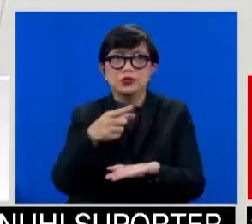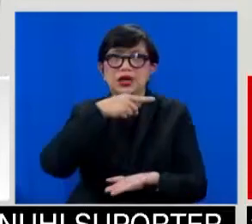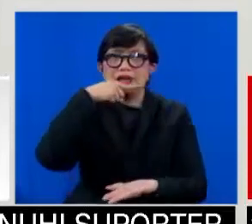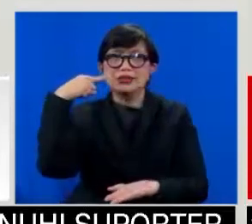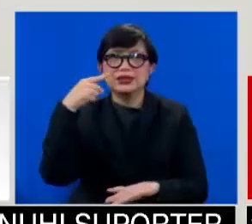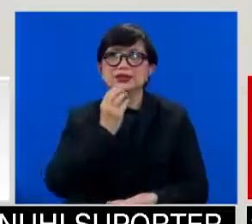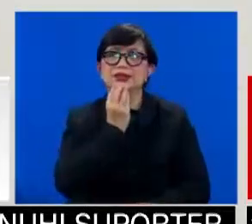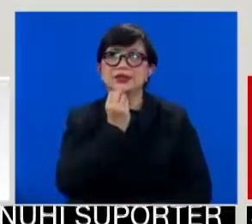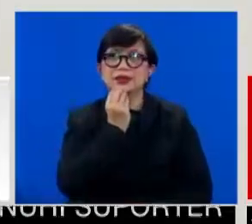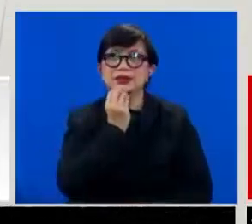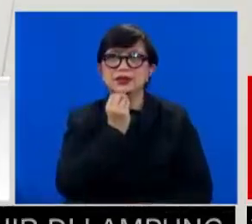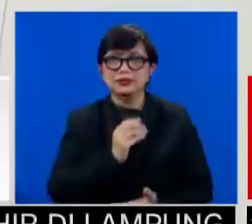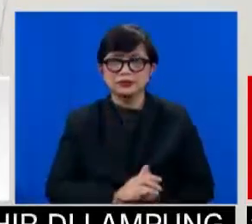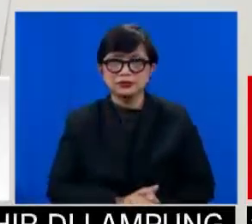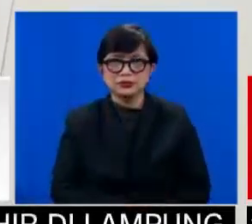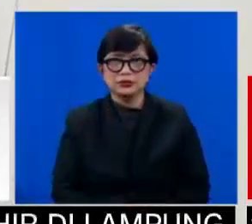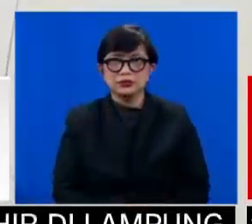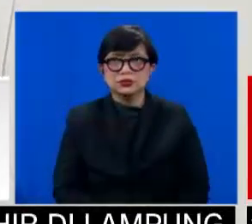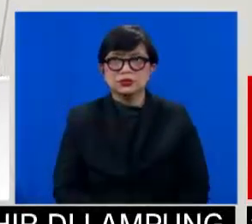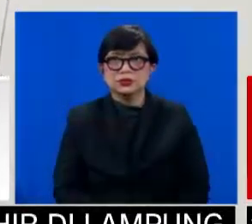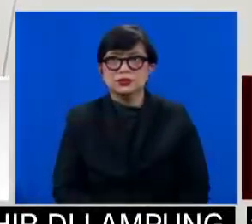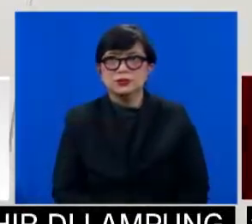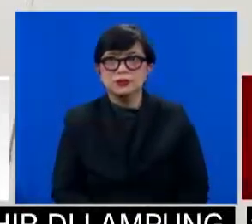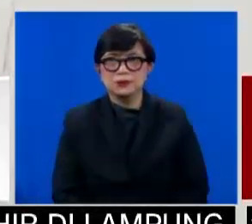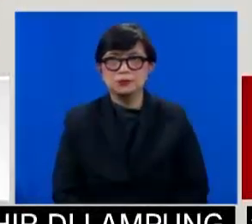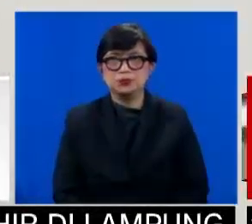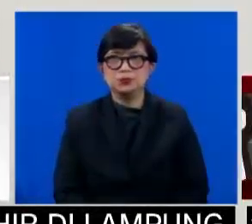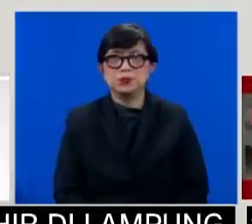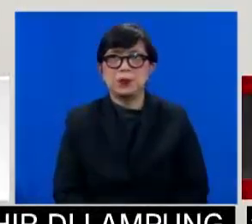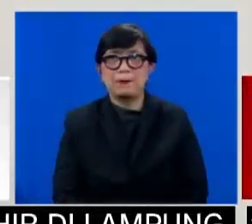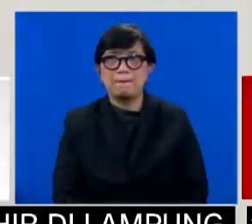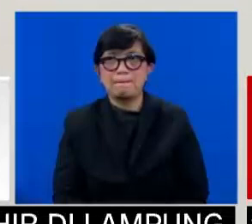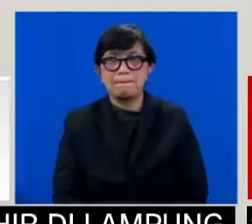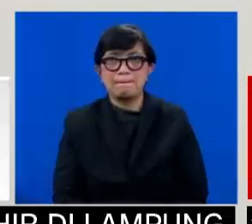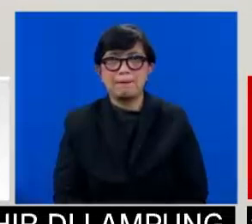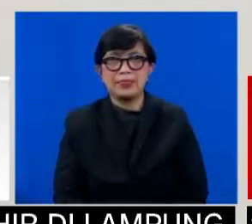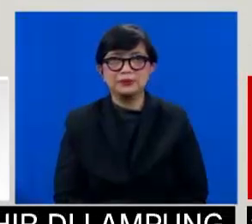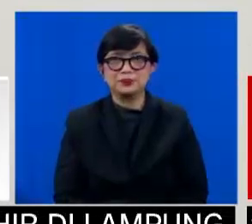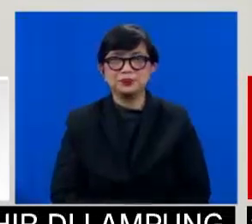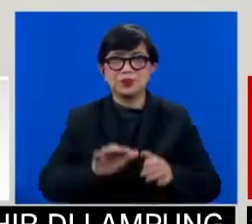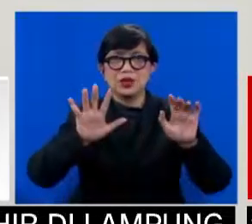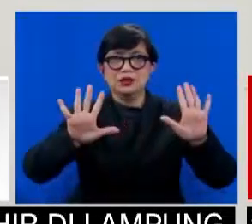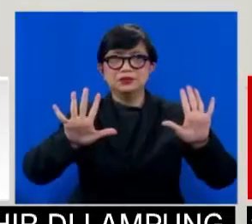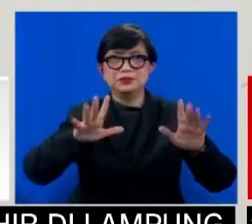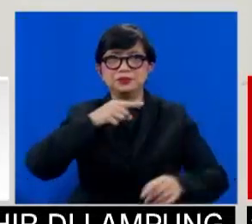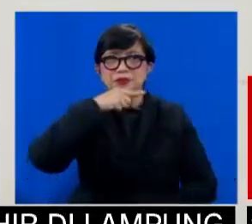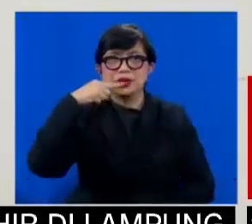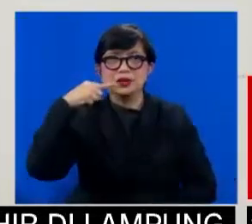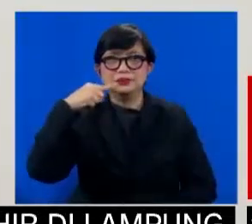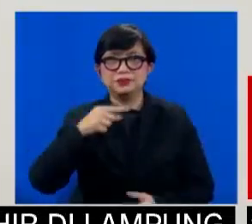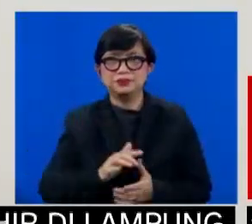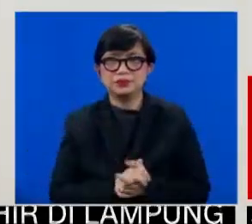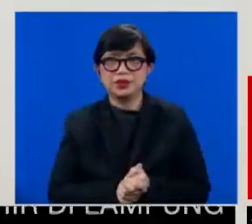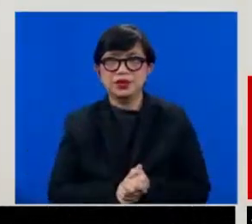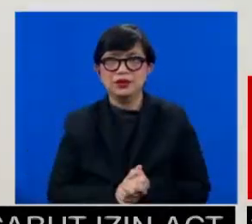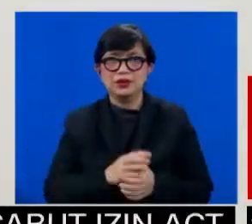Oh, yang dimasak yang itu. Biar nggak lengket, bener nggak? Oke, bener berarti. Ada yang pesan 10 tusuk, tapi dikasihin gaji